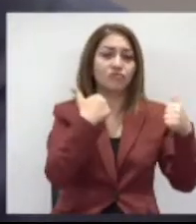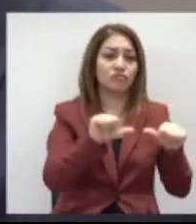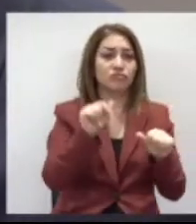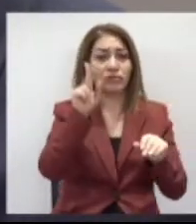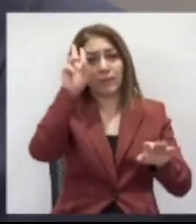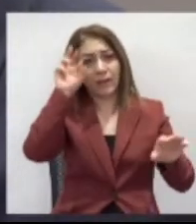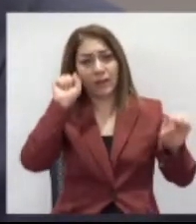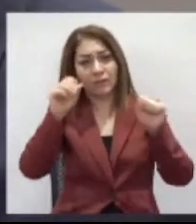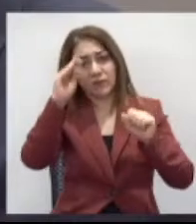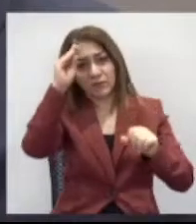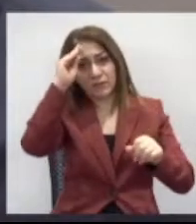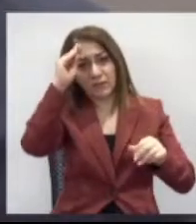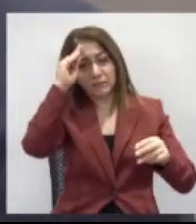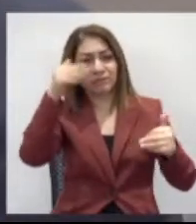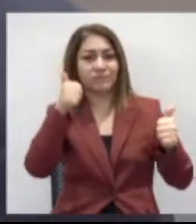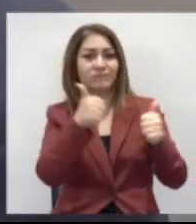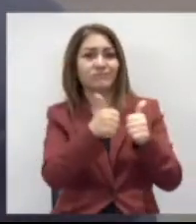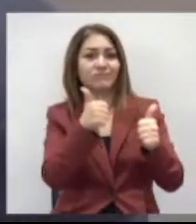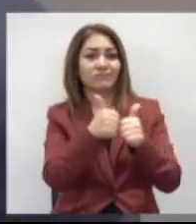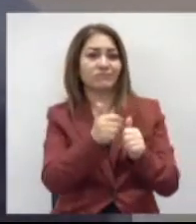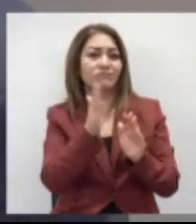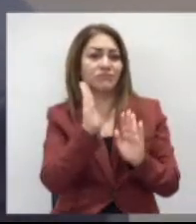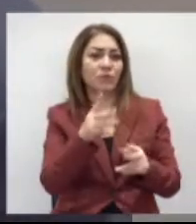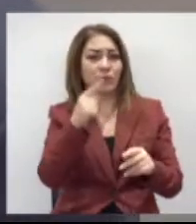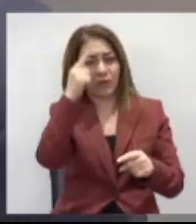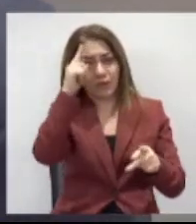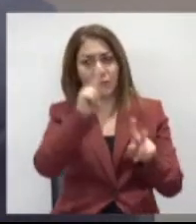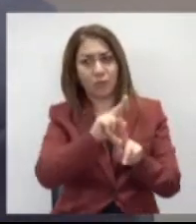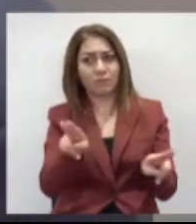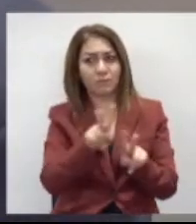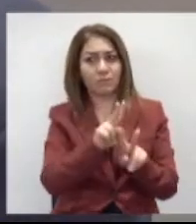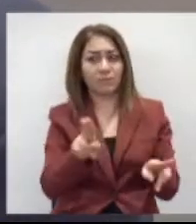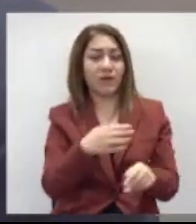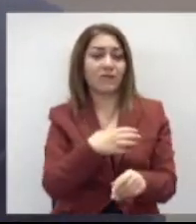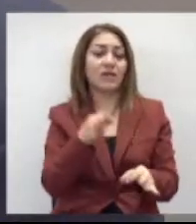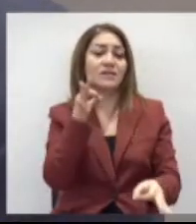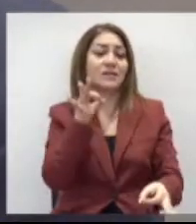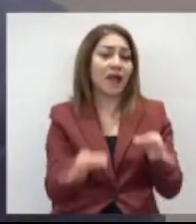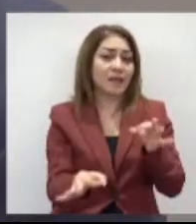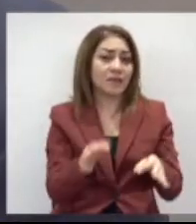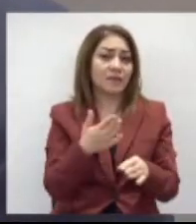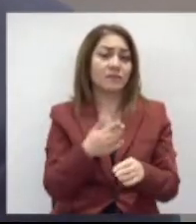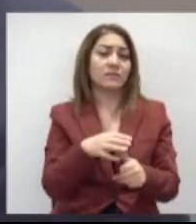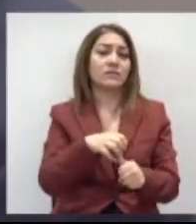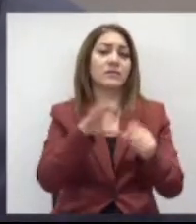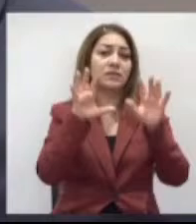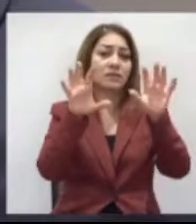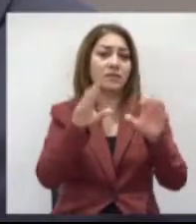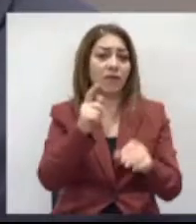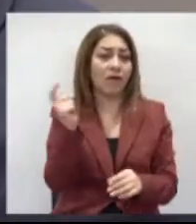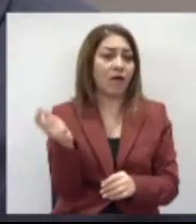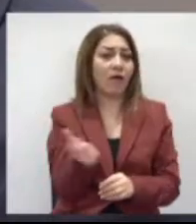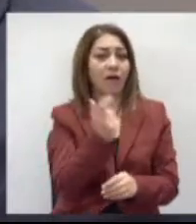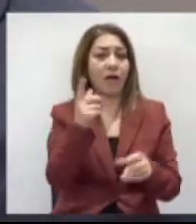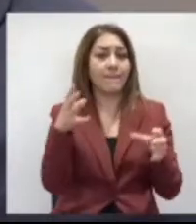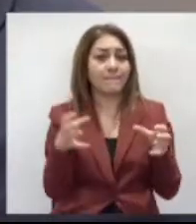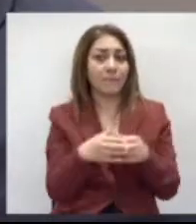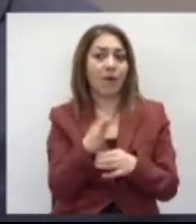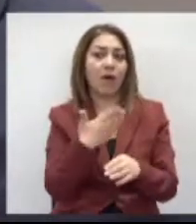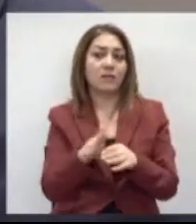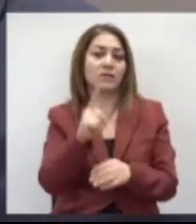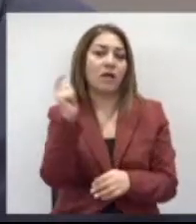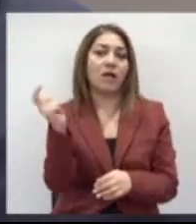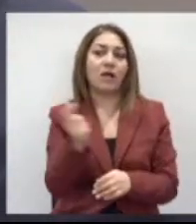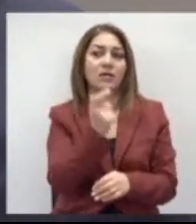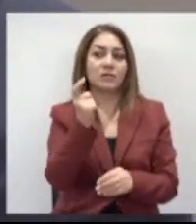հետ համակարծիք են լինելու։ Եվ սա կարևոր է, որ այլ մարմիններ, օրինակ դատական համակարգ, օրինակ անկախ սահմանադրական մարմինները ունենան